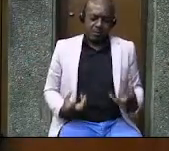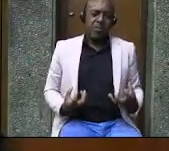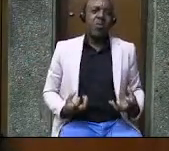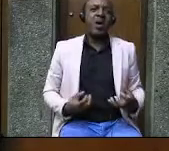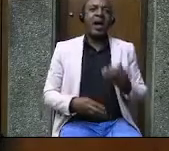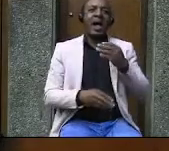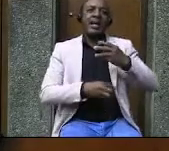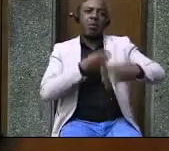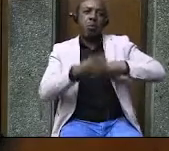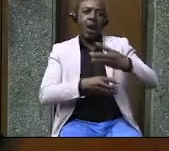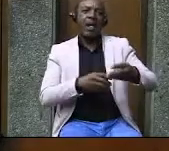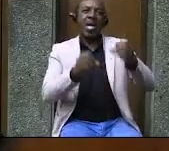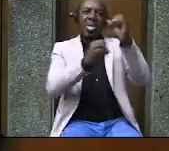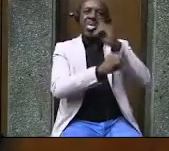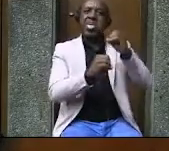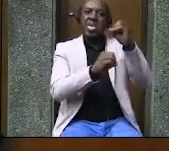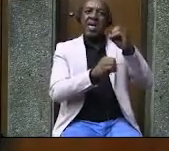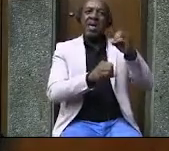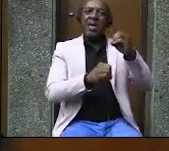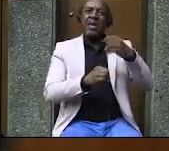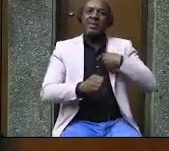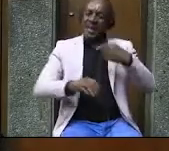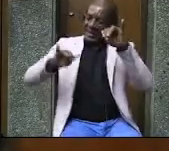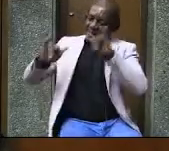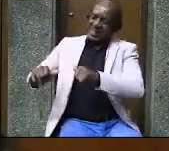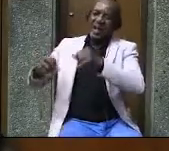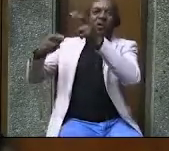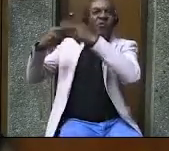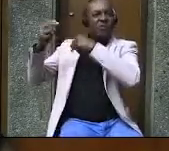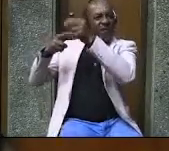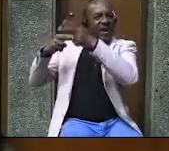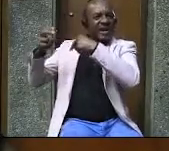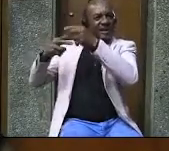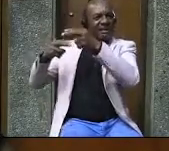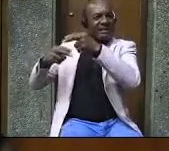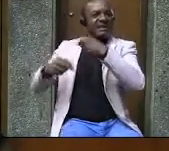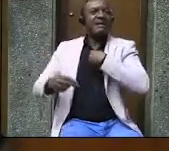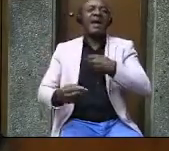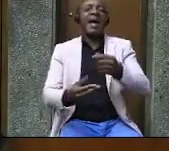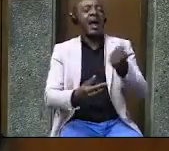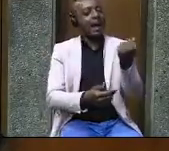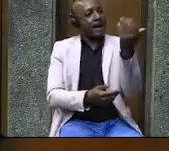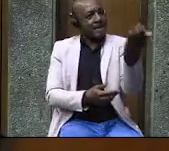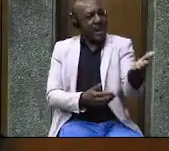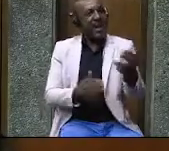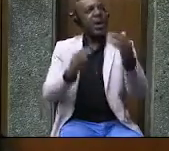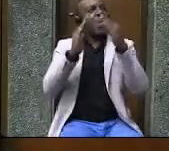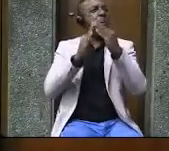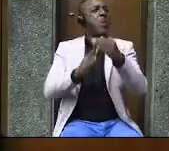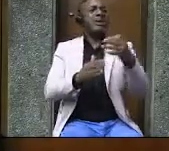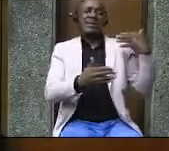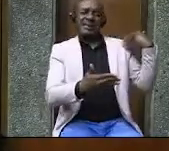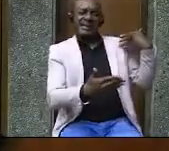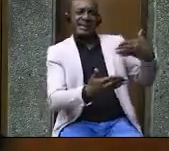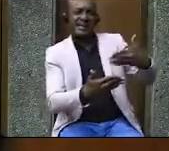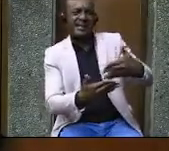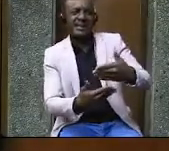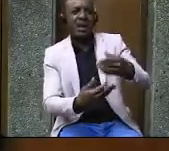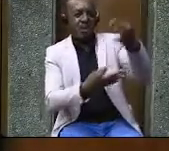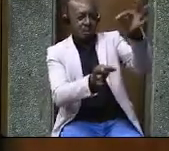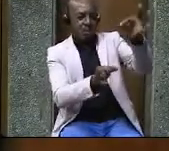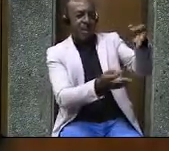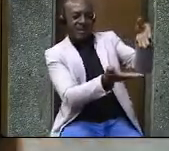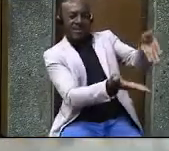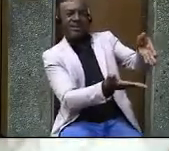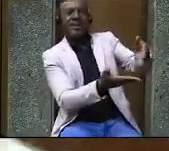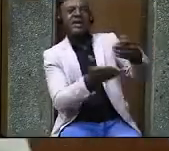angisebenzi kumele ngihlale efletini kumele ngiyofela efletini mina ngiye ngabhalisa indlu kudala ngibhalisile indlu yami nali iphepha lami lingibonisa